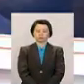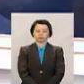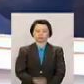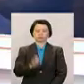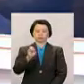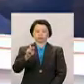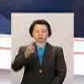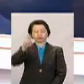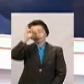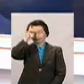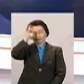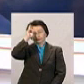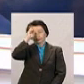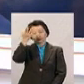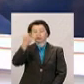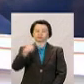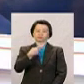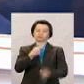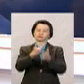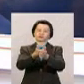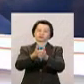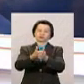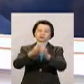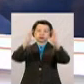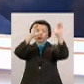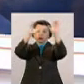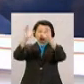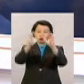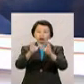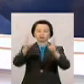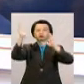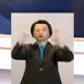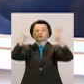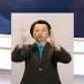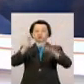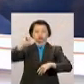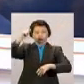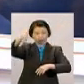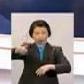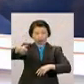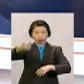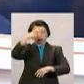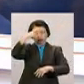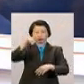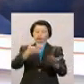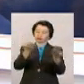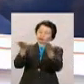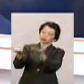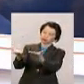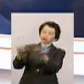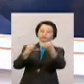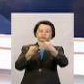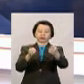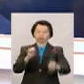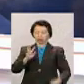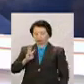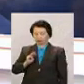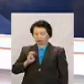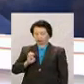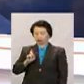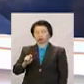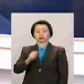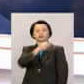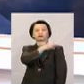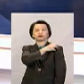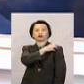Baik, seperti biasa kita ikuti ramalan cuaca di seluruh negara untuk hari esok. Dan untuk perinciannya kita ke Jabatan Meteorologi bersama